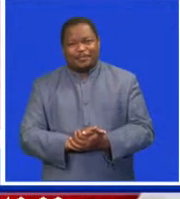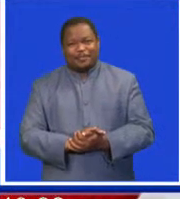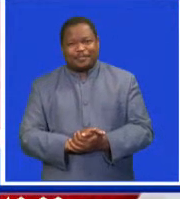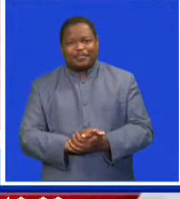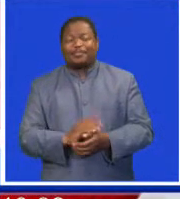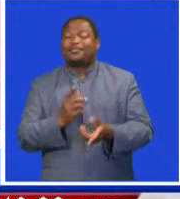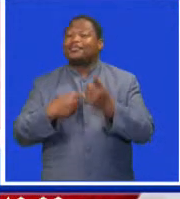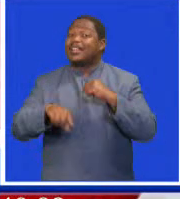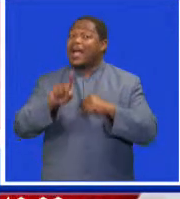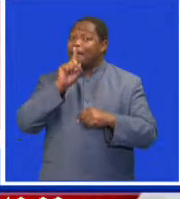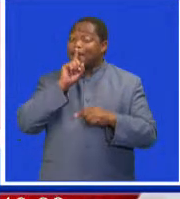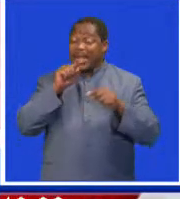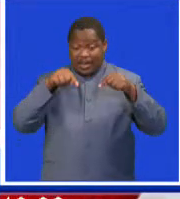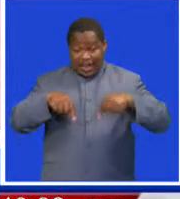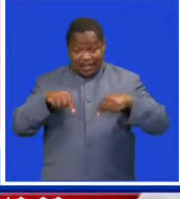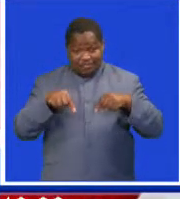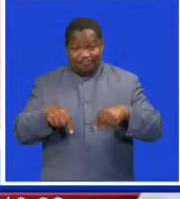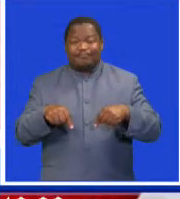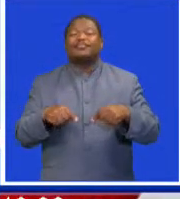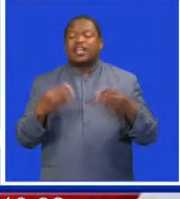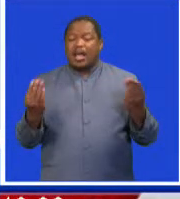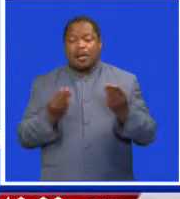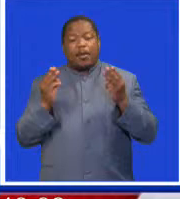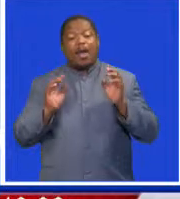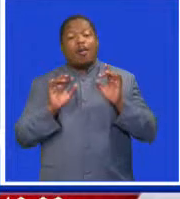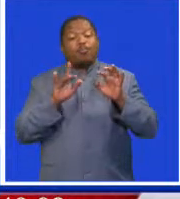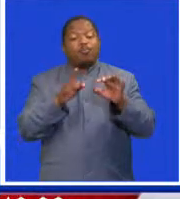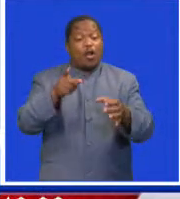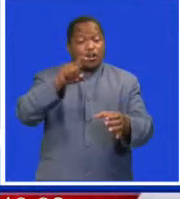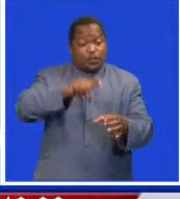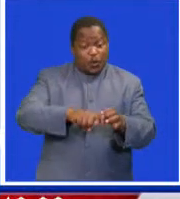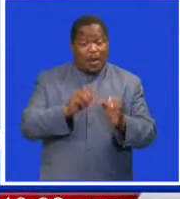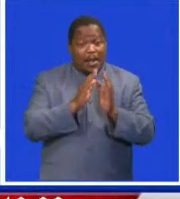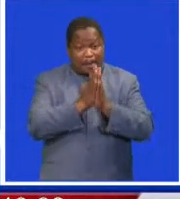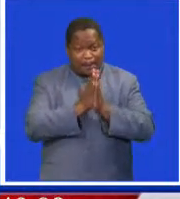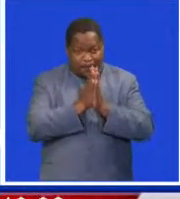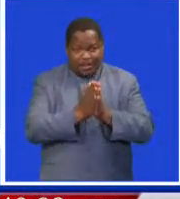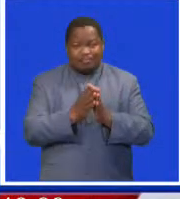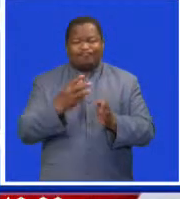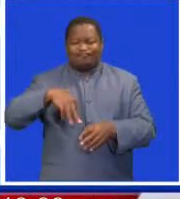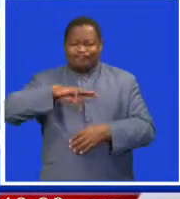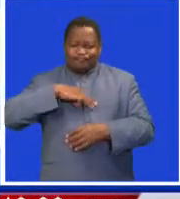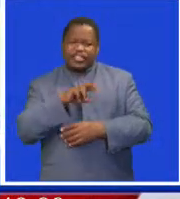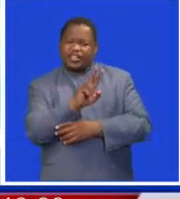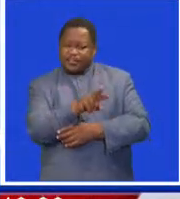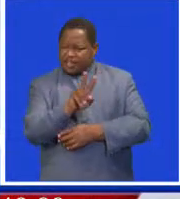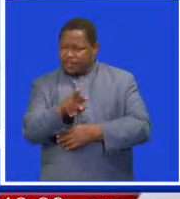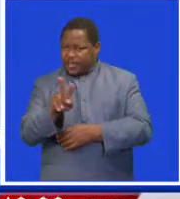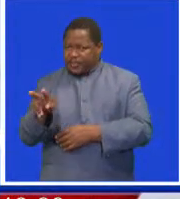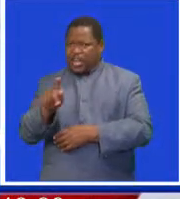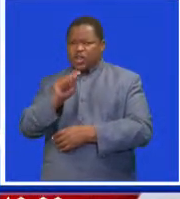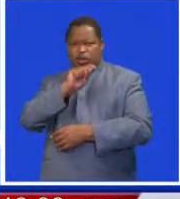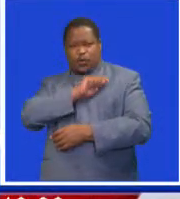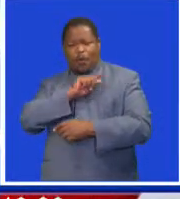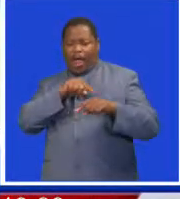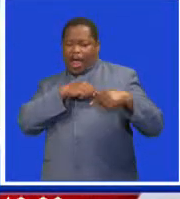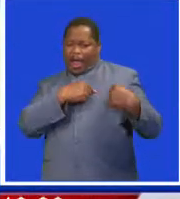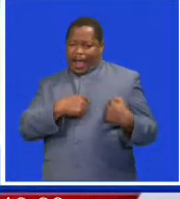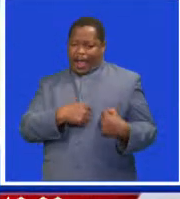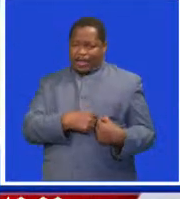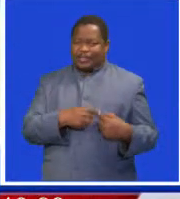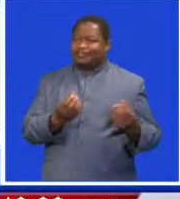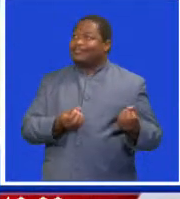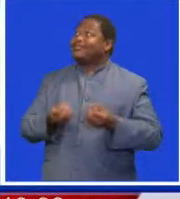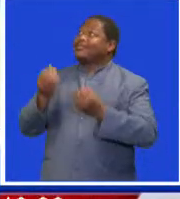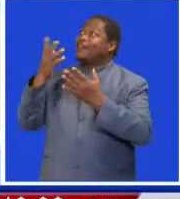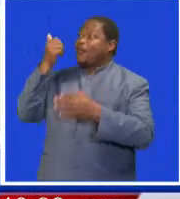ukuthi lonke liswadi lebelikhona la belivele inhliziyo ibheke ngakuye uNkulunkulu ukuthi kube nguye lotawulula sandla kuze ukuthi live